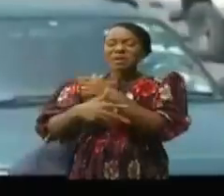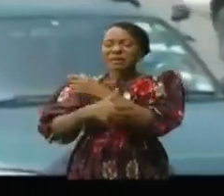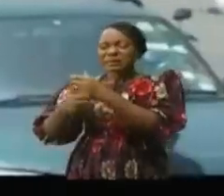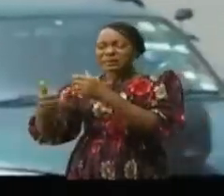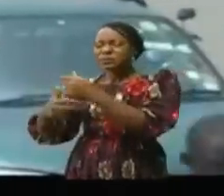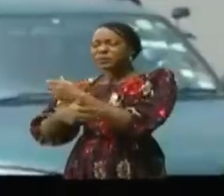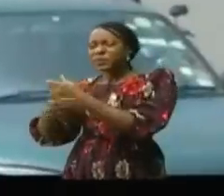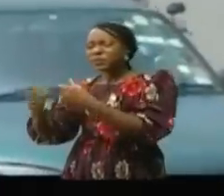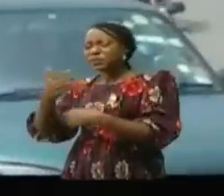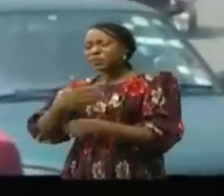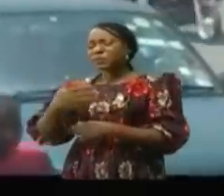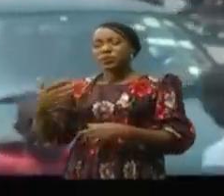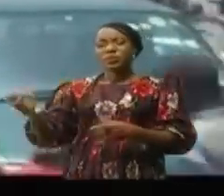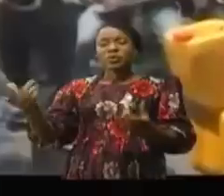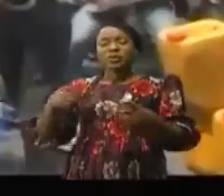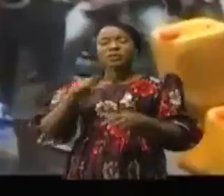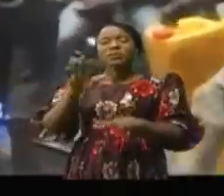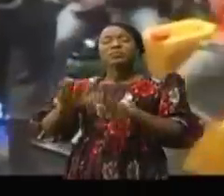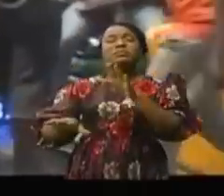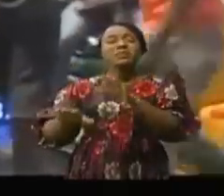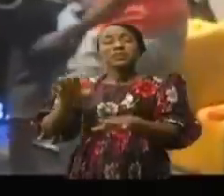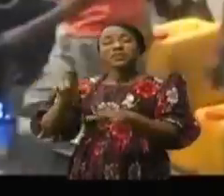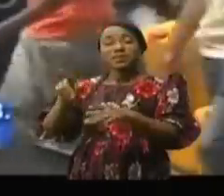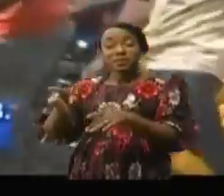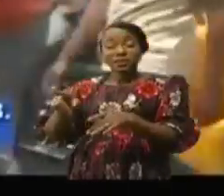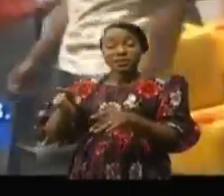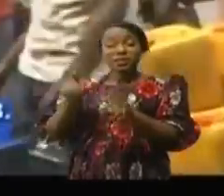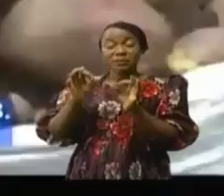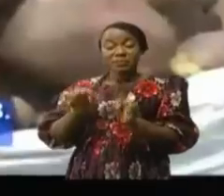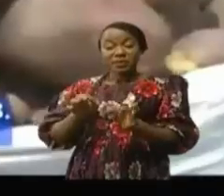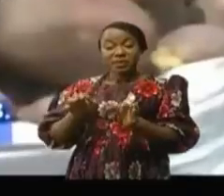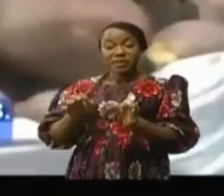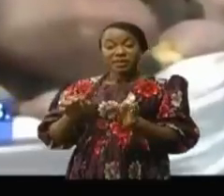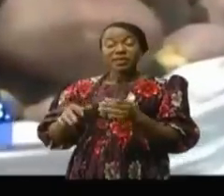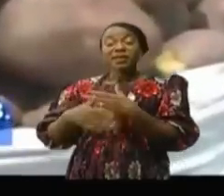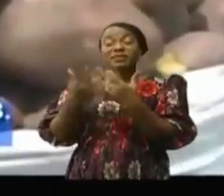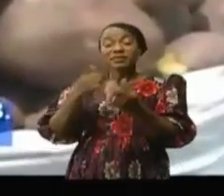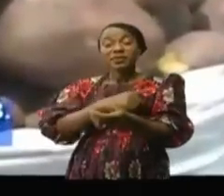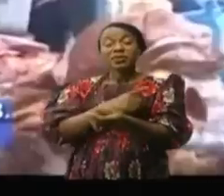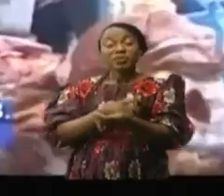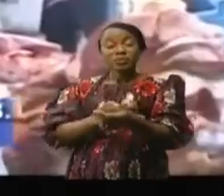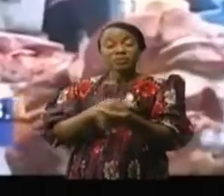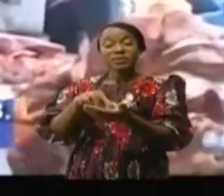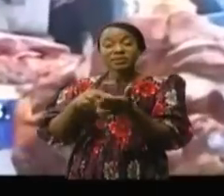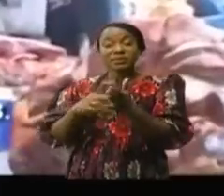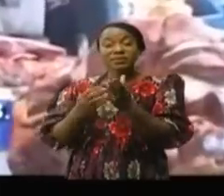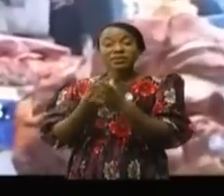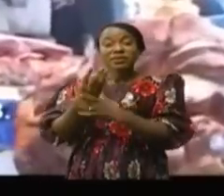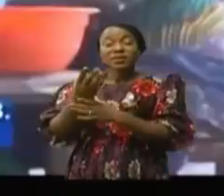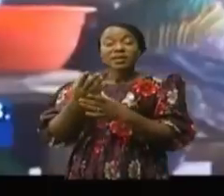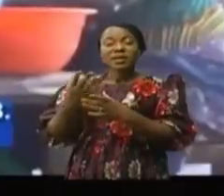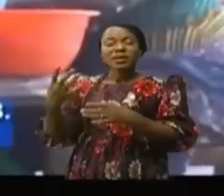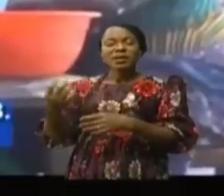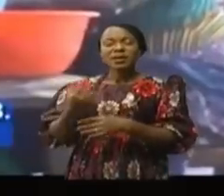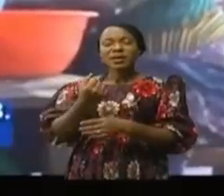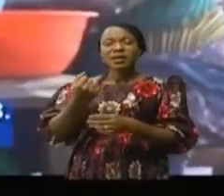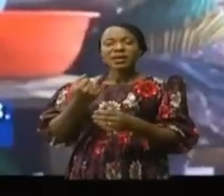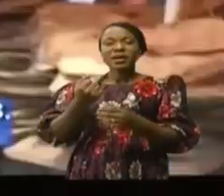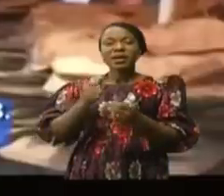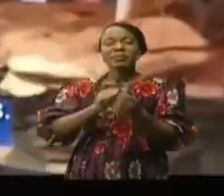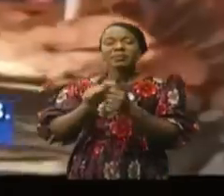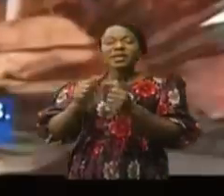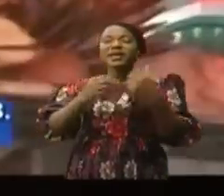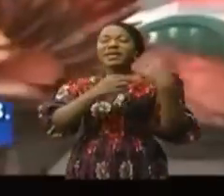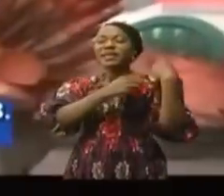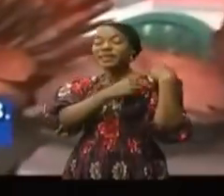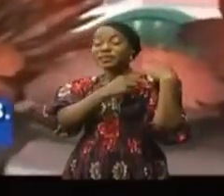s'invite lors des manifestations. Cette reprise normale de la vie à Goma est un produit de la prise en main de la situation par les